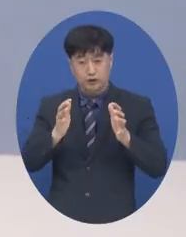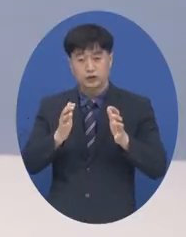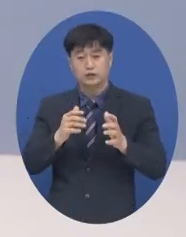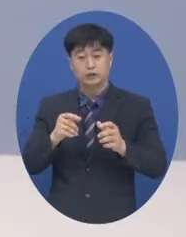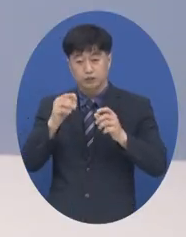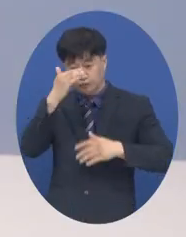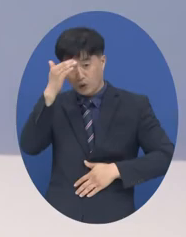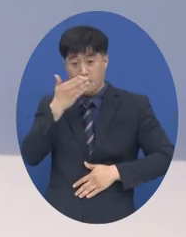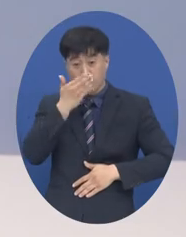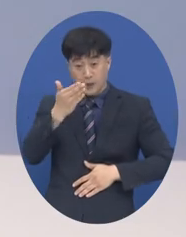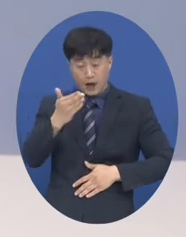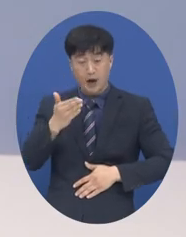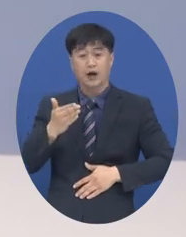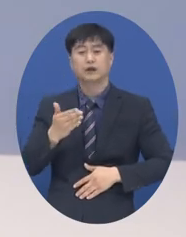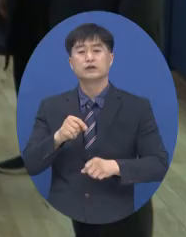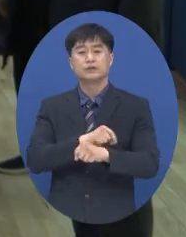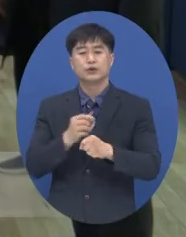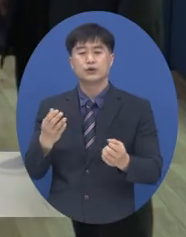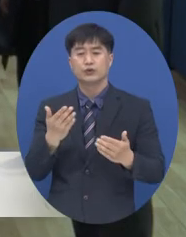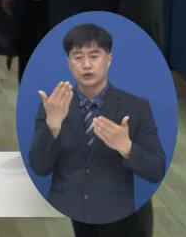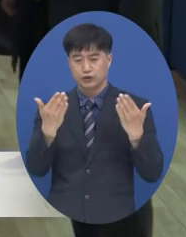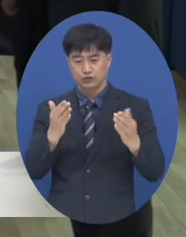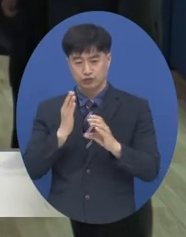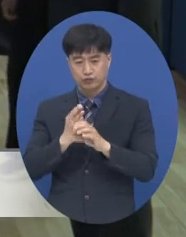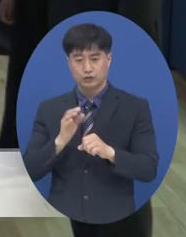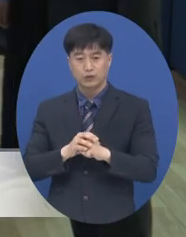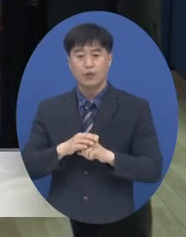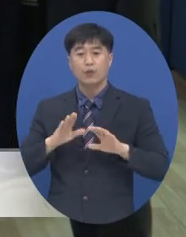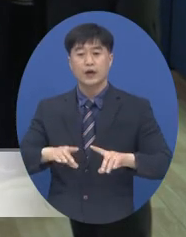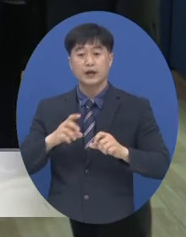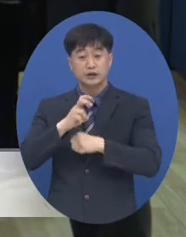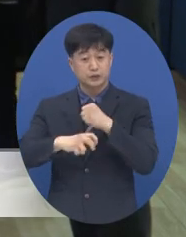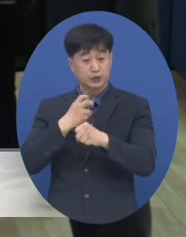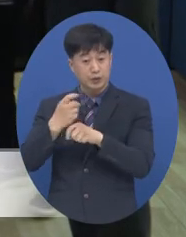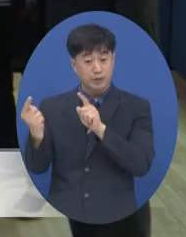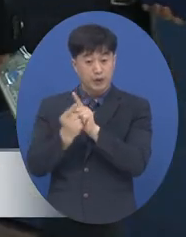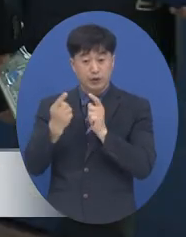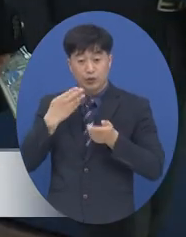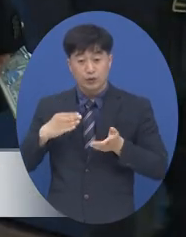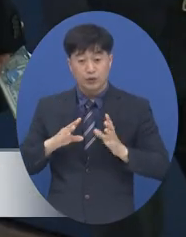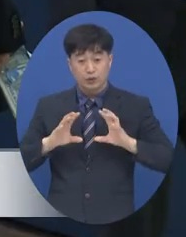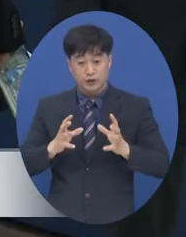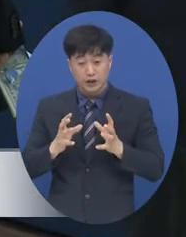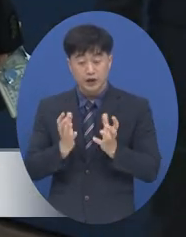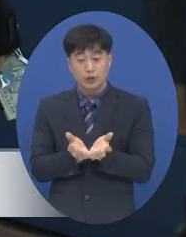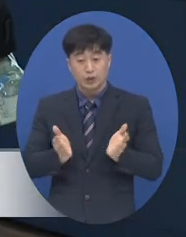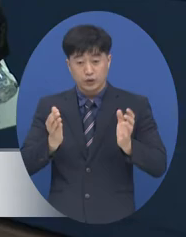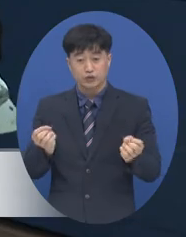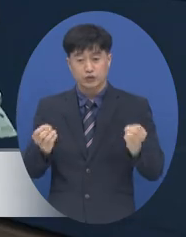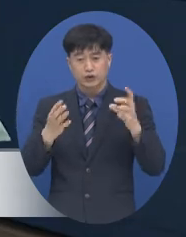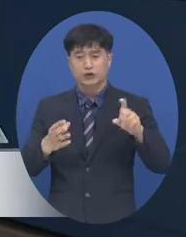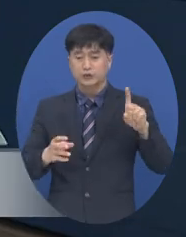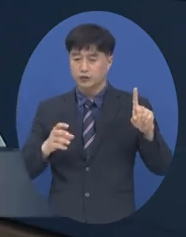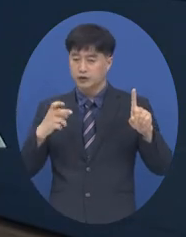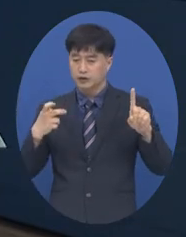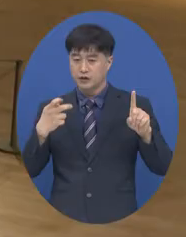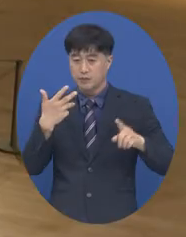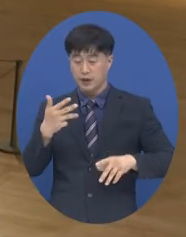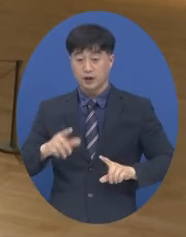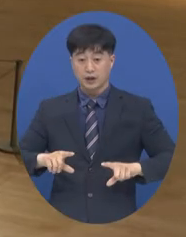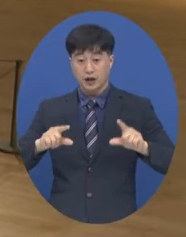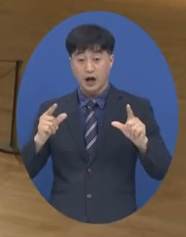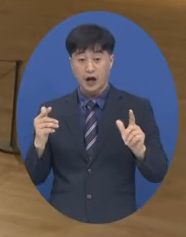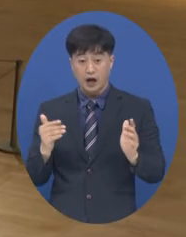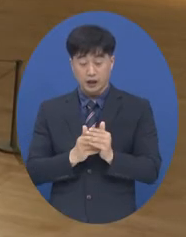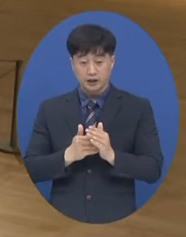오프라인으로 동시에 진행됩니다 올해 20년을 맞이한 경기 도자 피해 날리는 11월 28일까지 2000